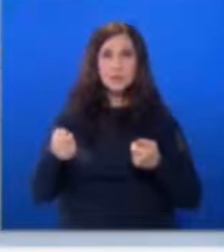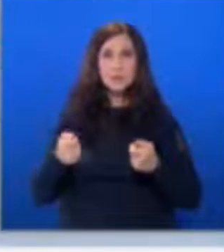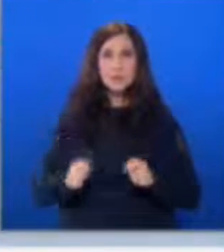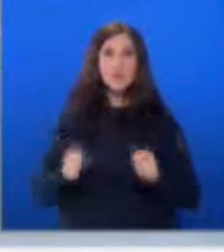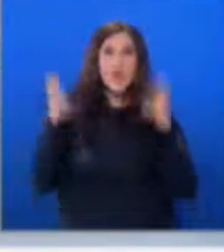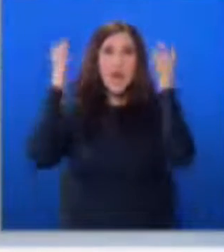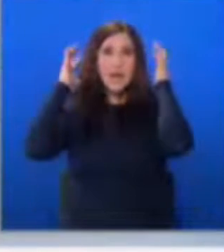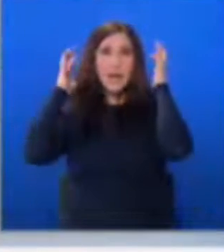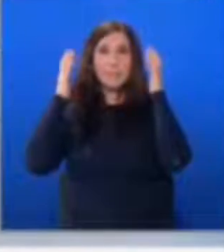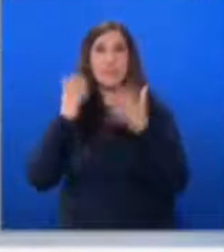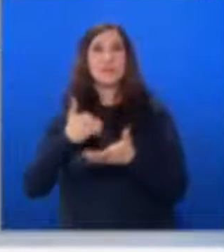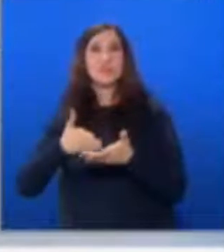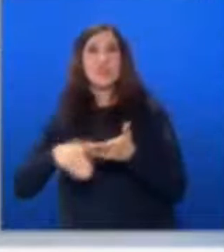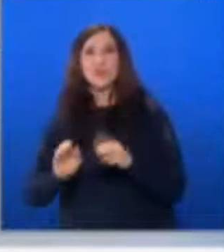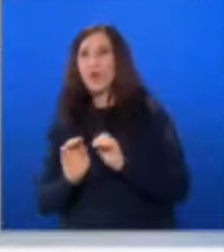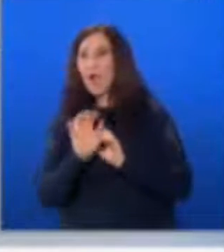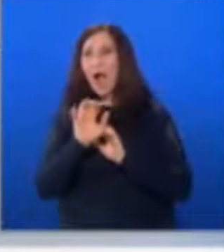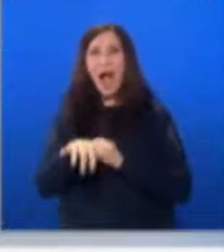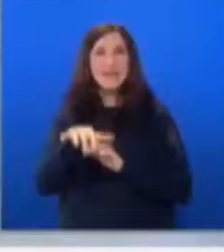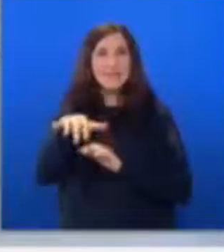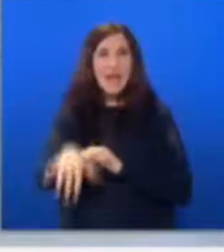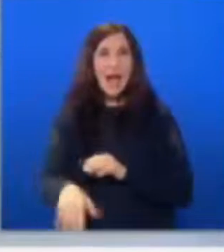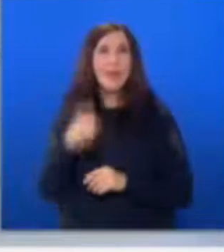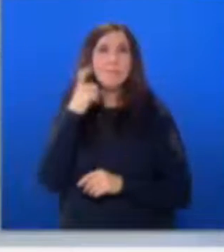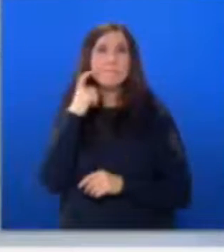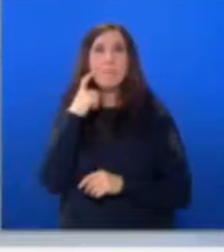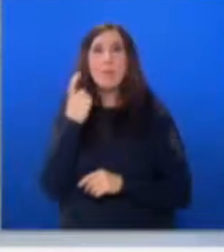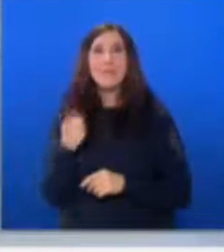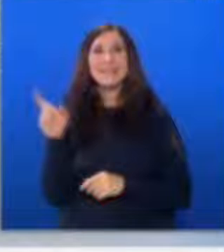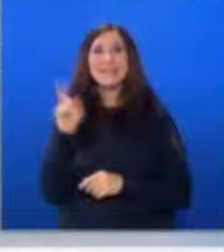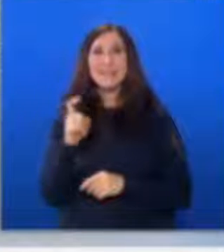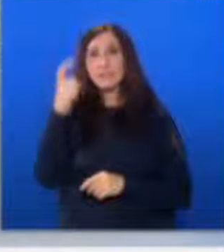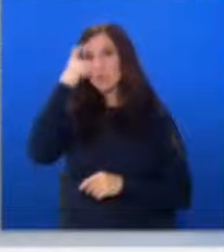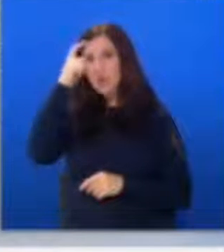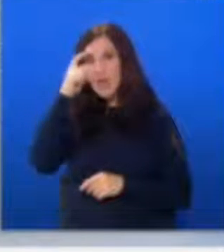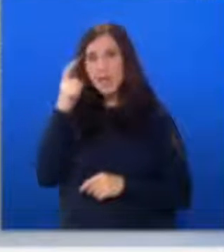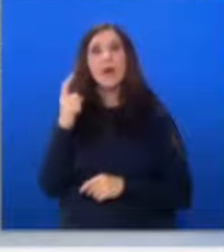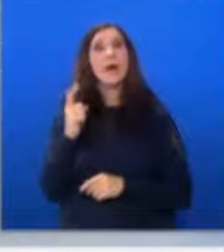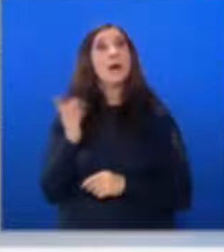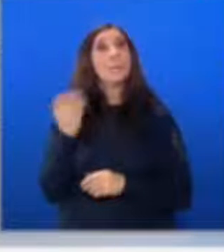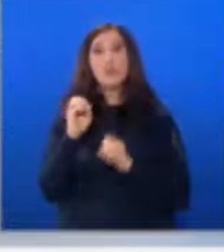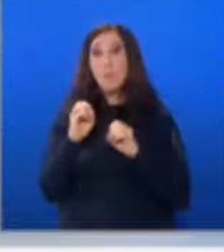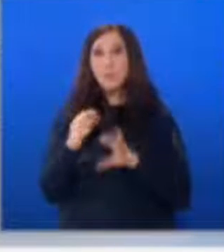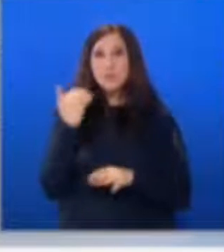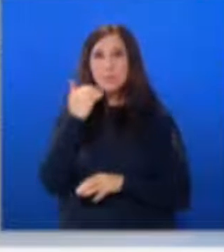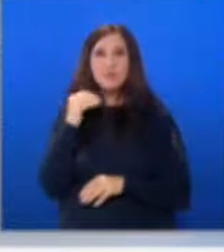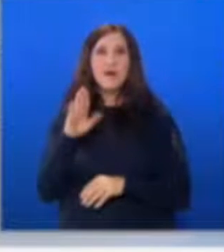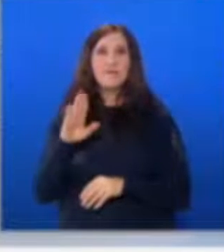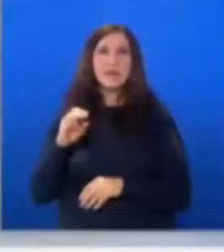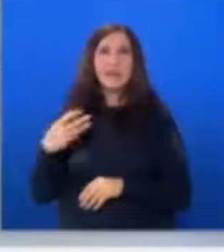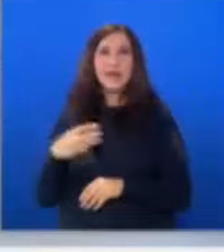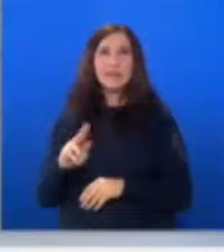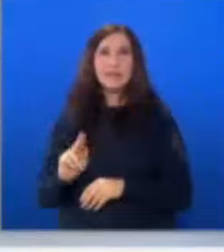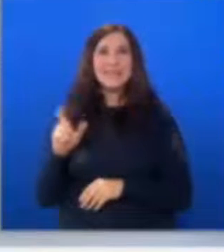Завърши рехабилитацията на част от каскадата Белмекен Сестримо Чаира. В експлоатация беше пуснат ВЕЦ Сестримо. Остава да